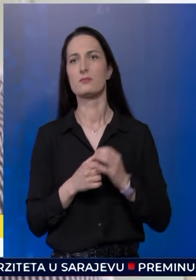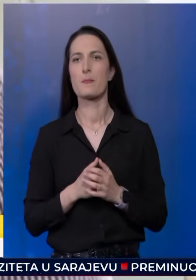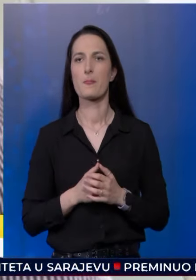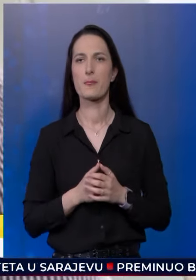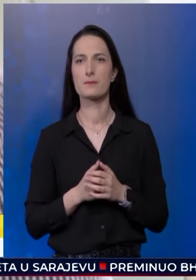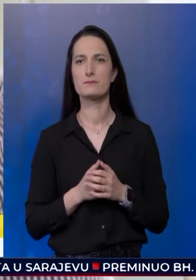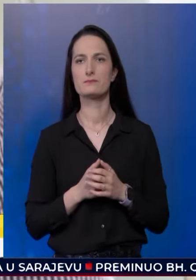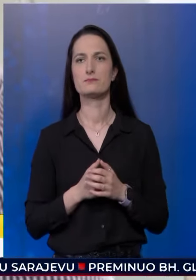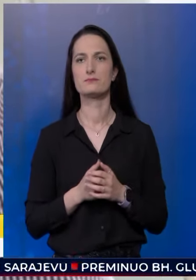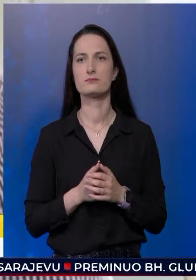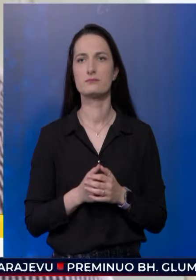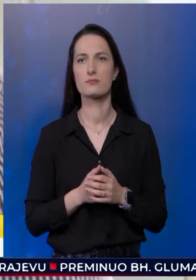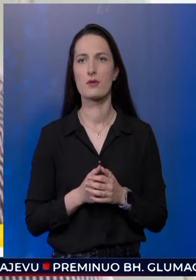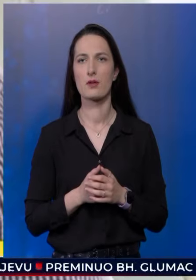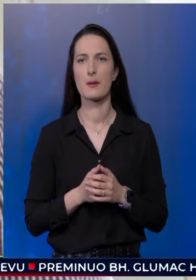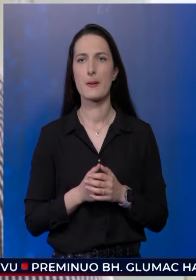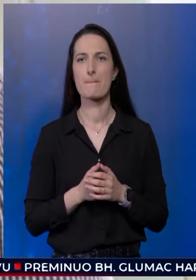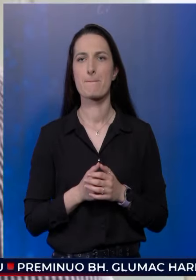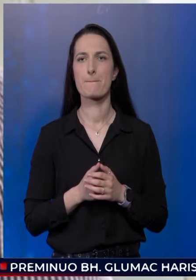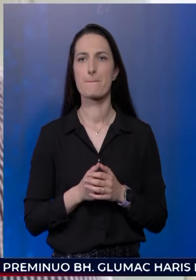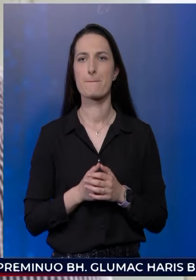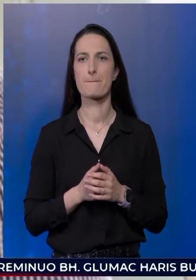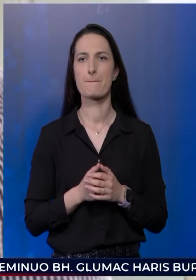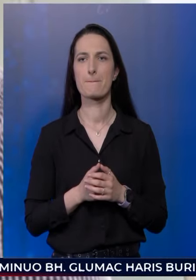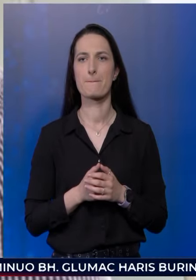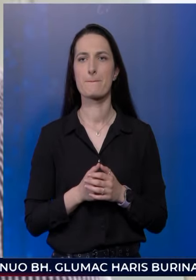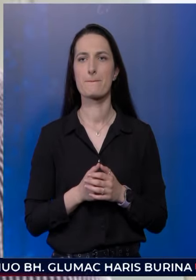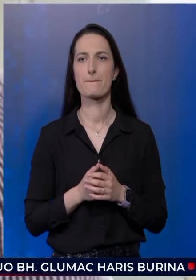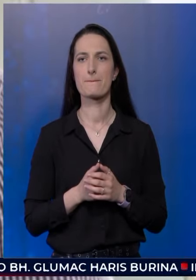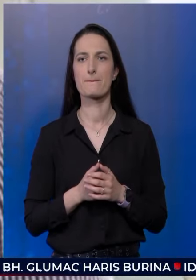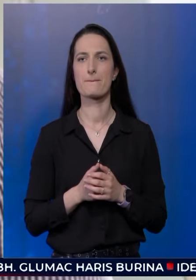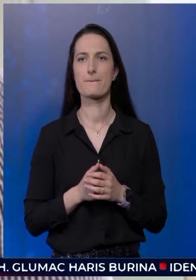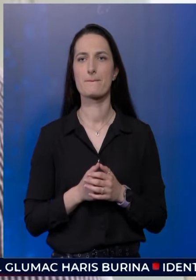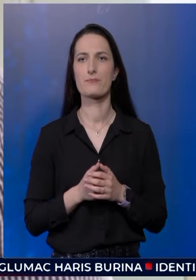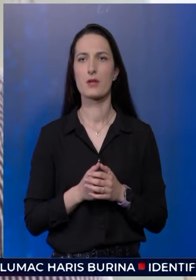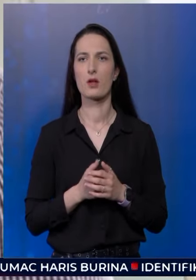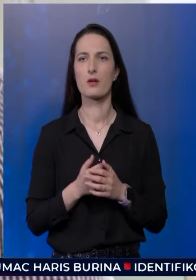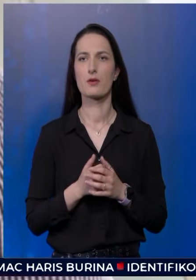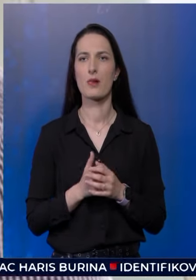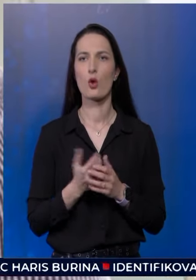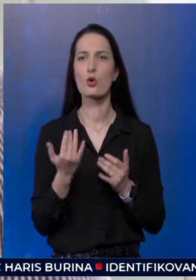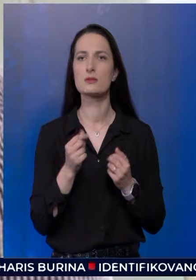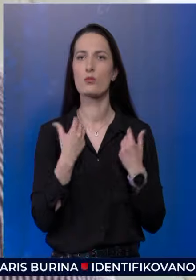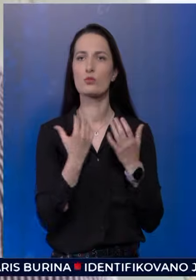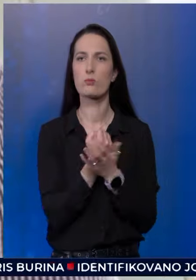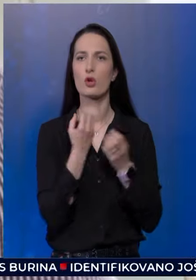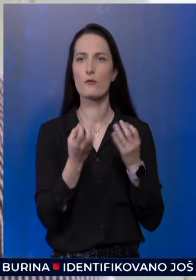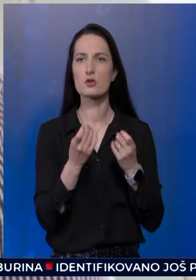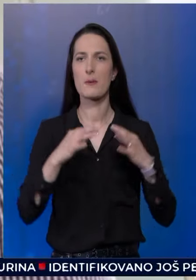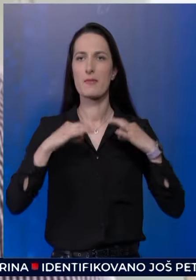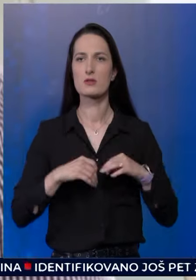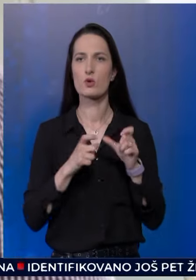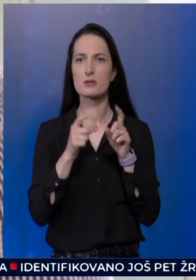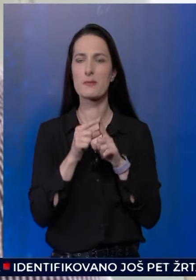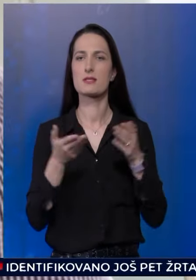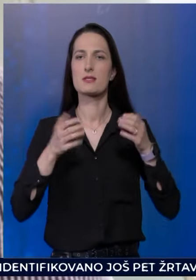SDP-a zasjedao u Sarajevu i da su oni dali podršku nezavisnom kandidatu. U ovom